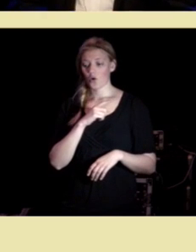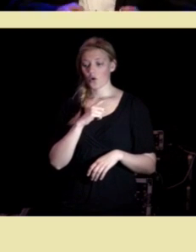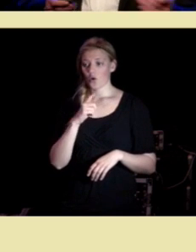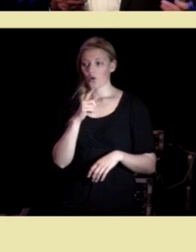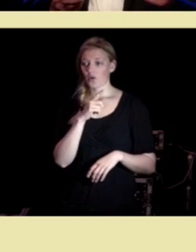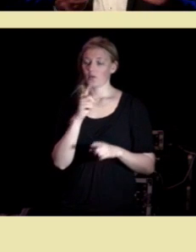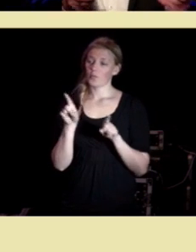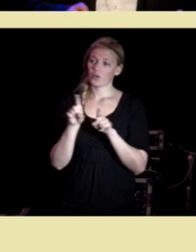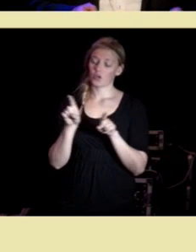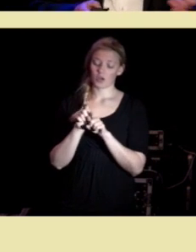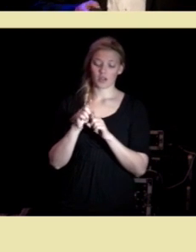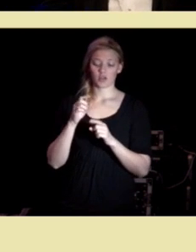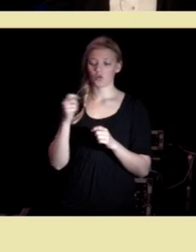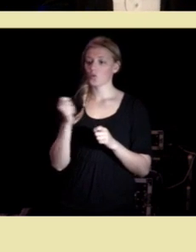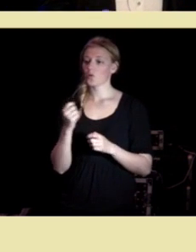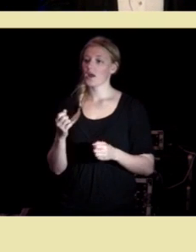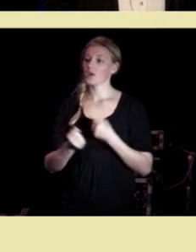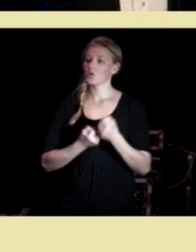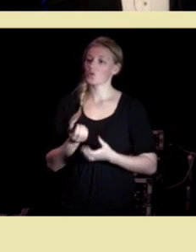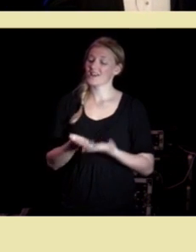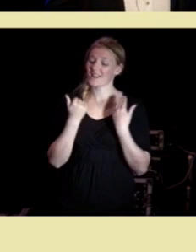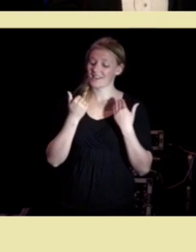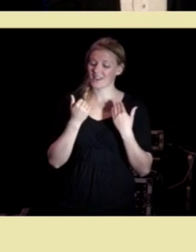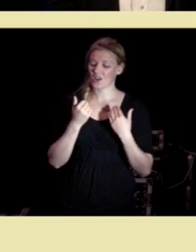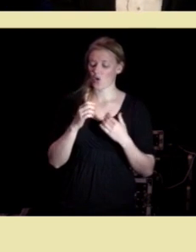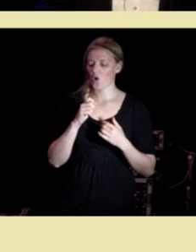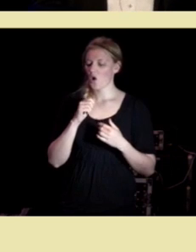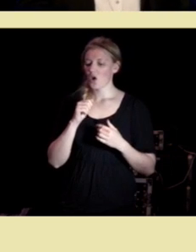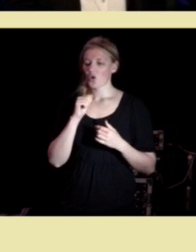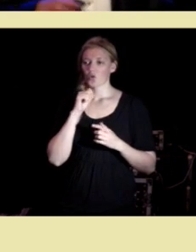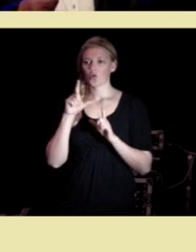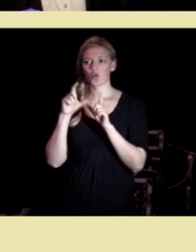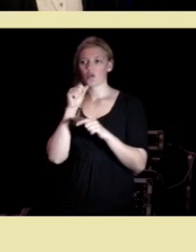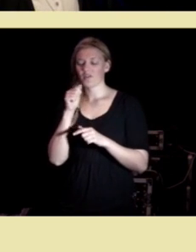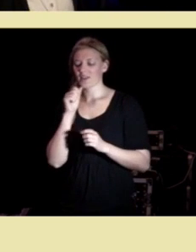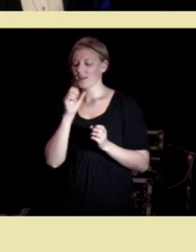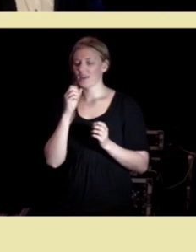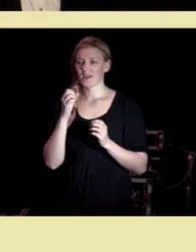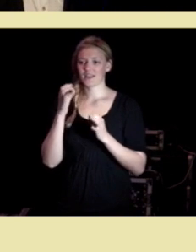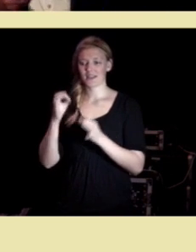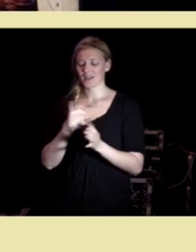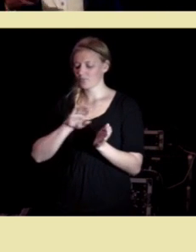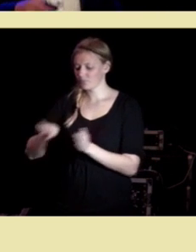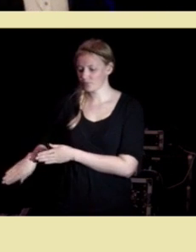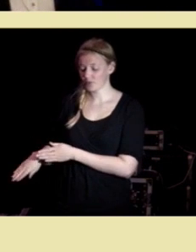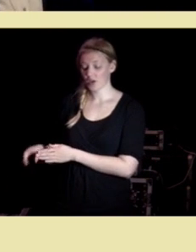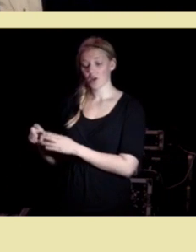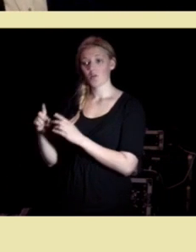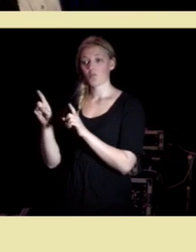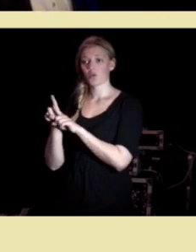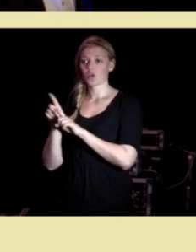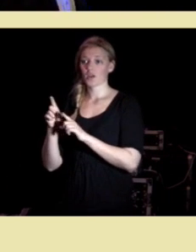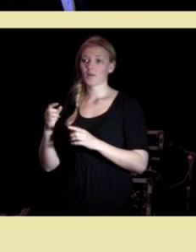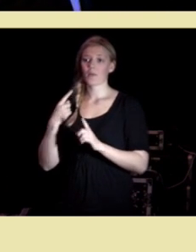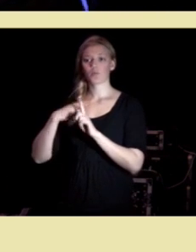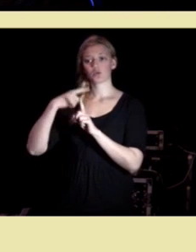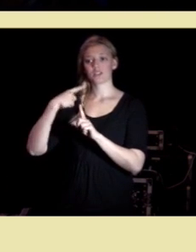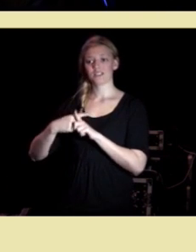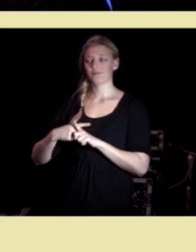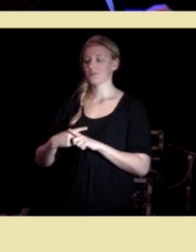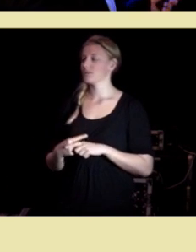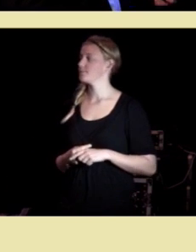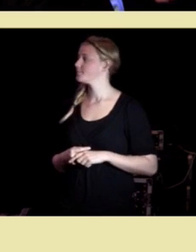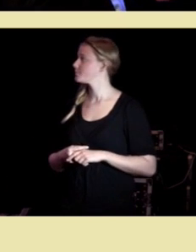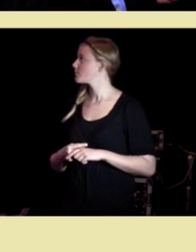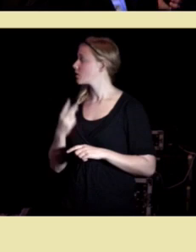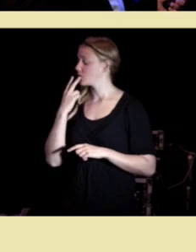sa, forenklinger og ta bort ting som er unødvendig å gjøre og lage plunder og heft, det skaper en enorm positiv bølge. Og da